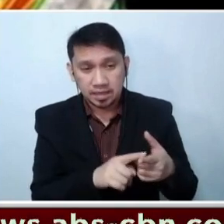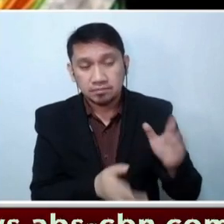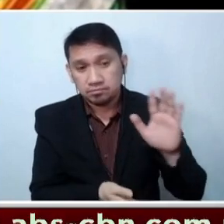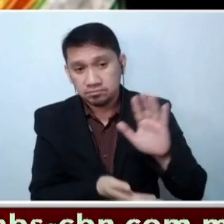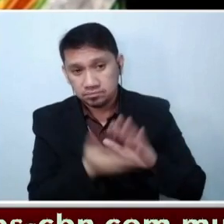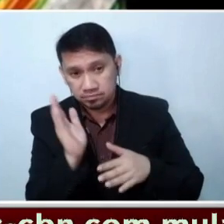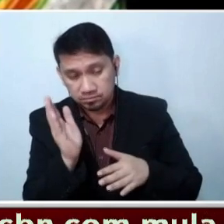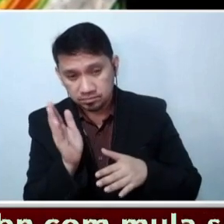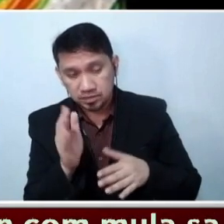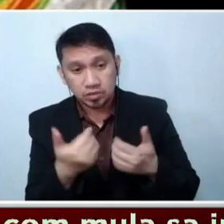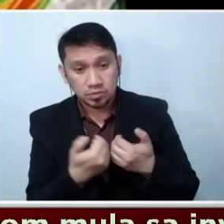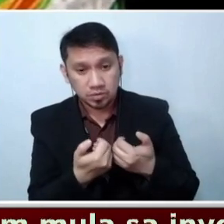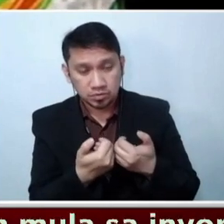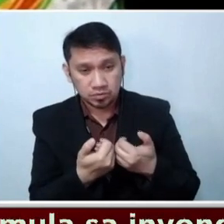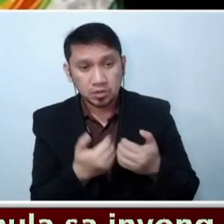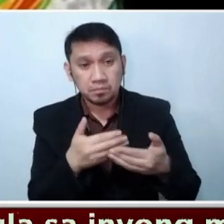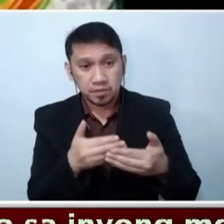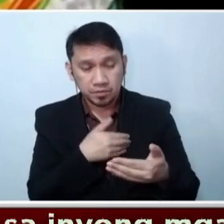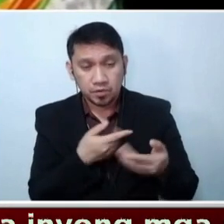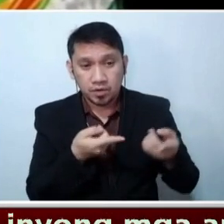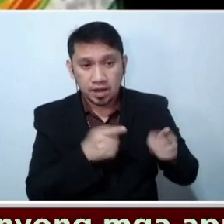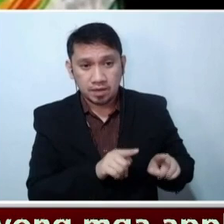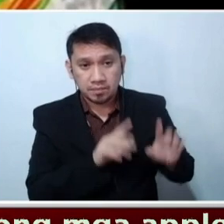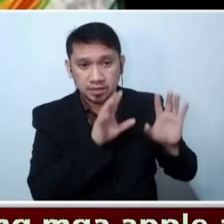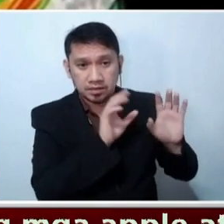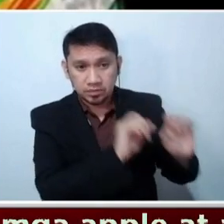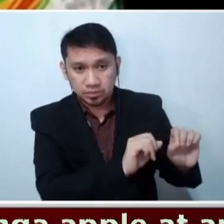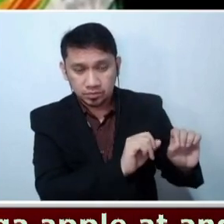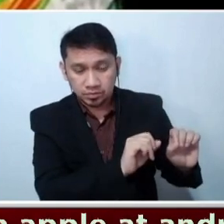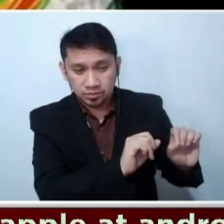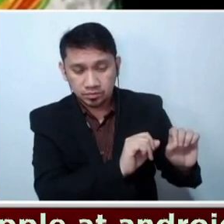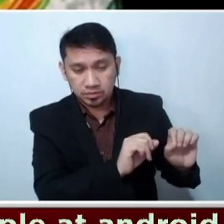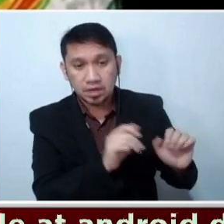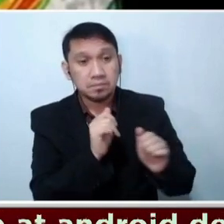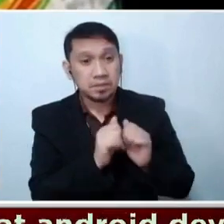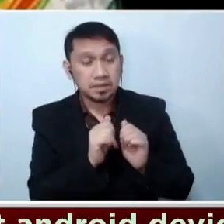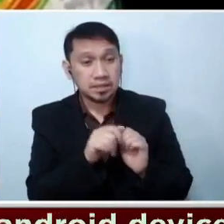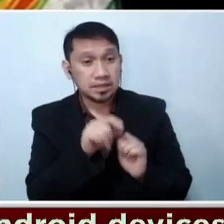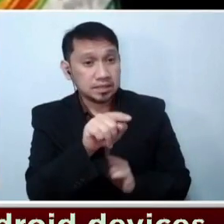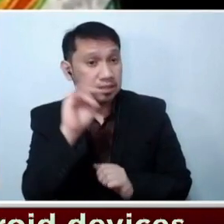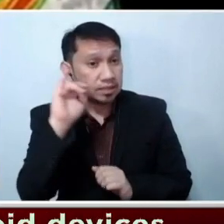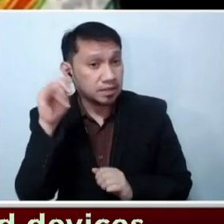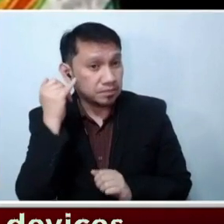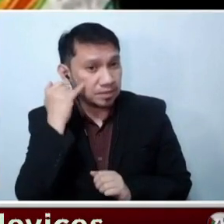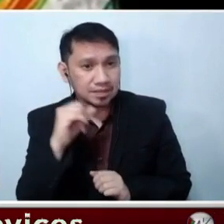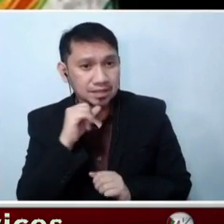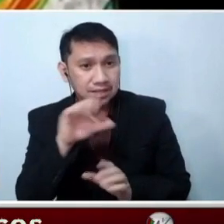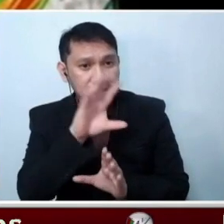before na ikasa ang by-bus operation. So in short, hindi siya kasama sa mga hinuli.